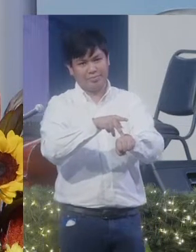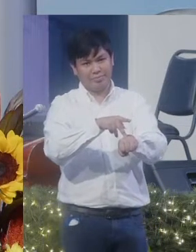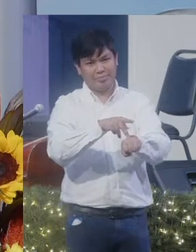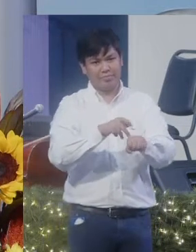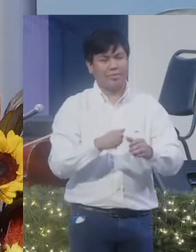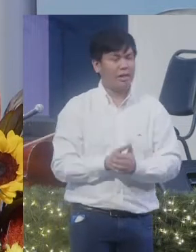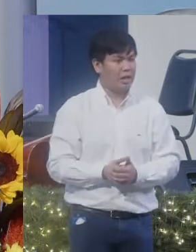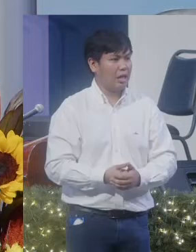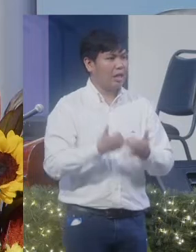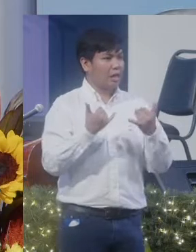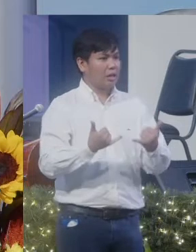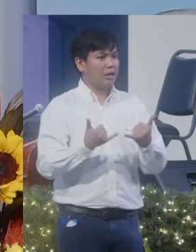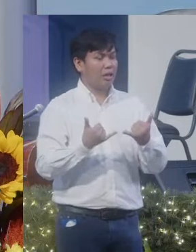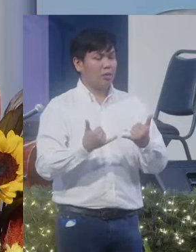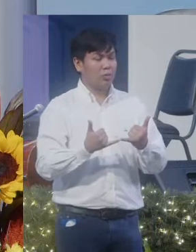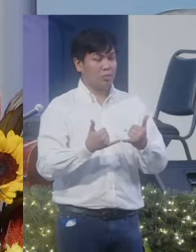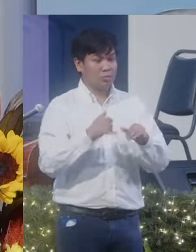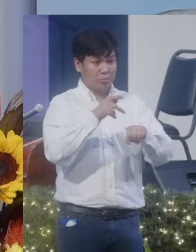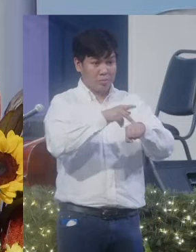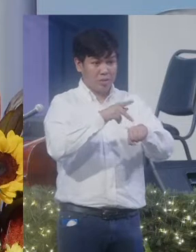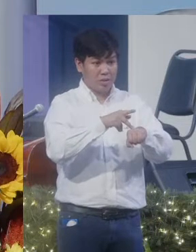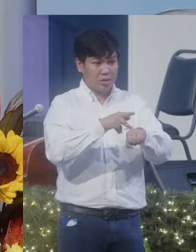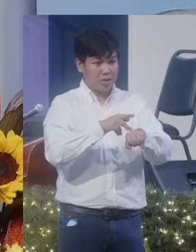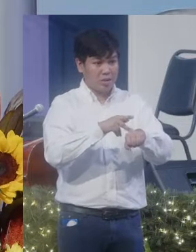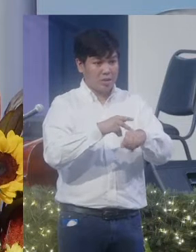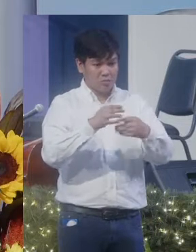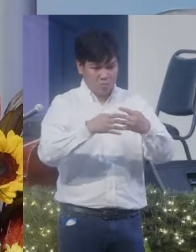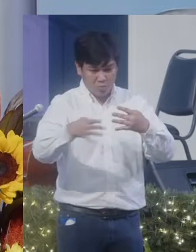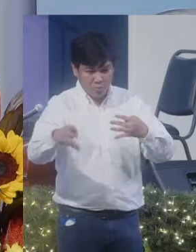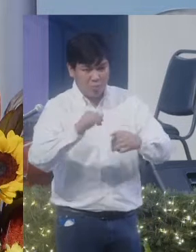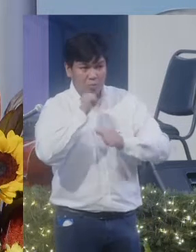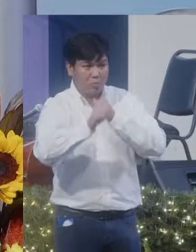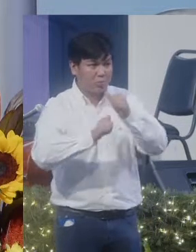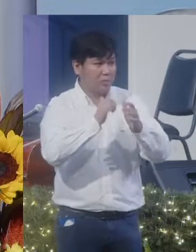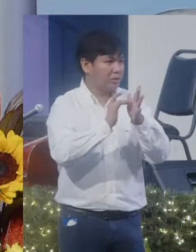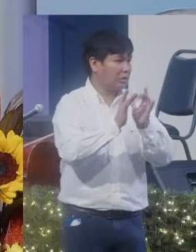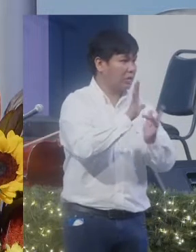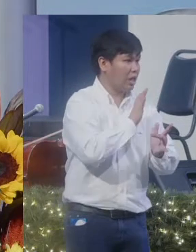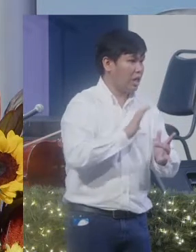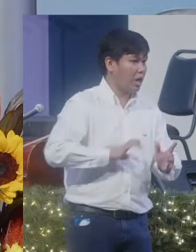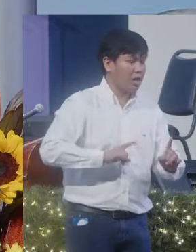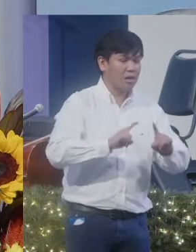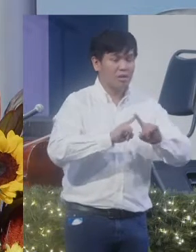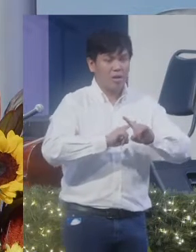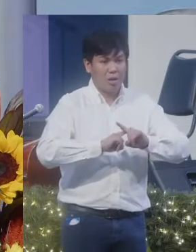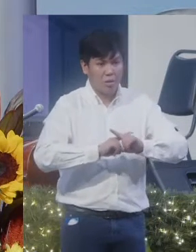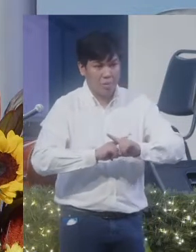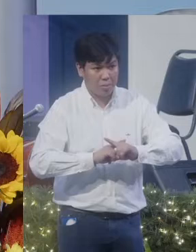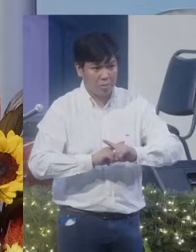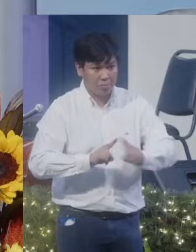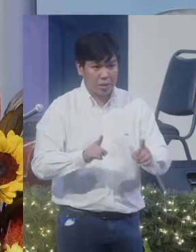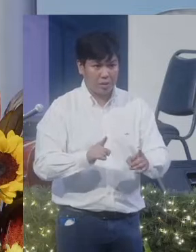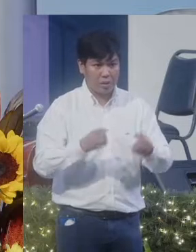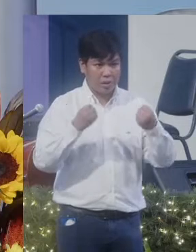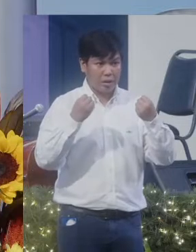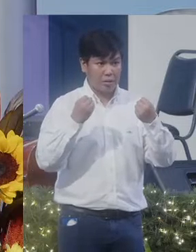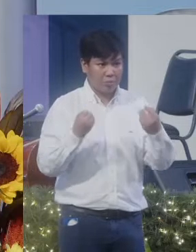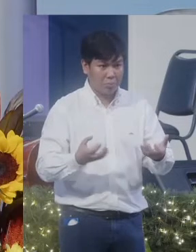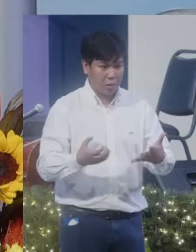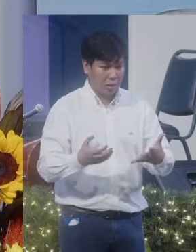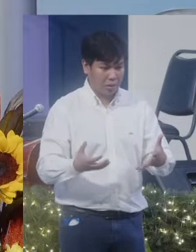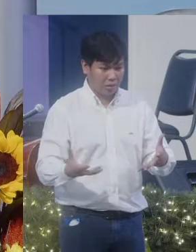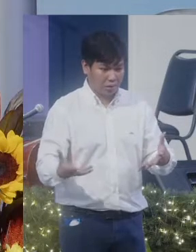niyang ipagkanulo ang ating Panginoon. Ang isda ang kanilang nahuli, sobrang dami.